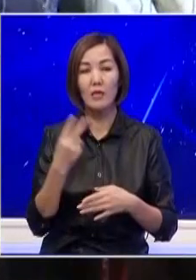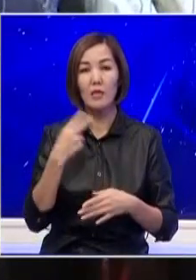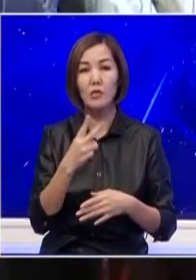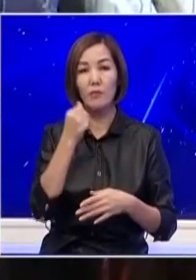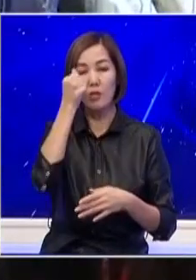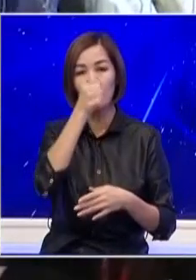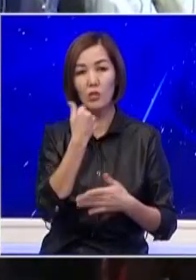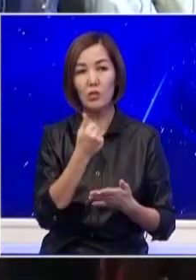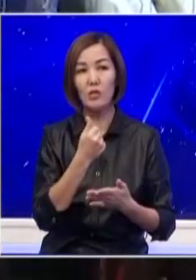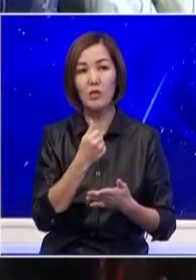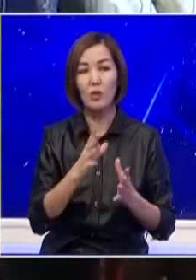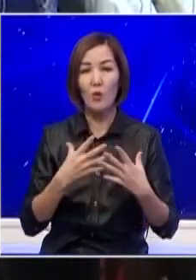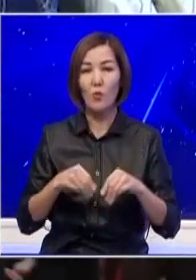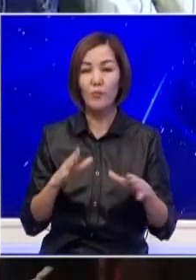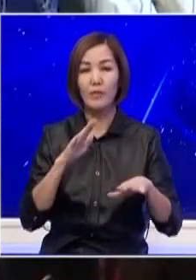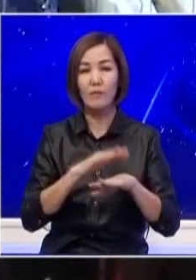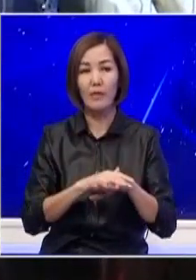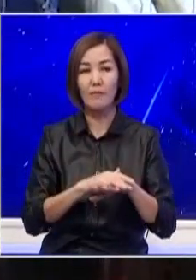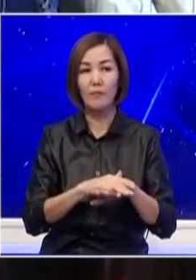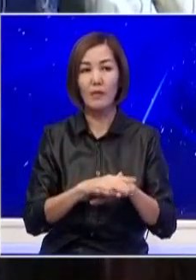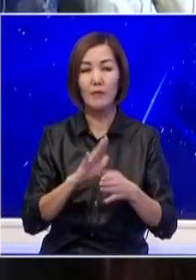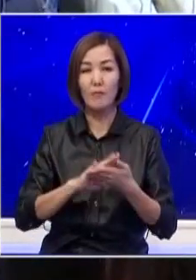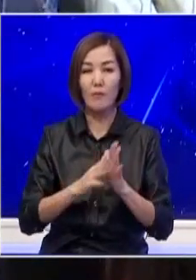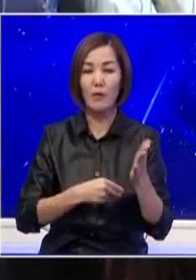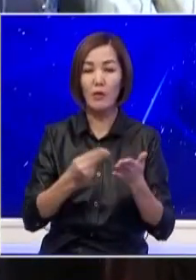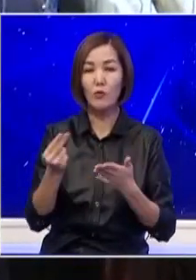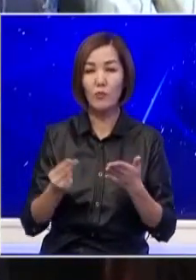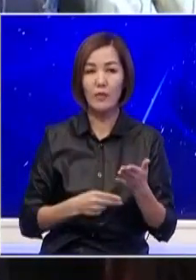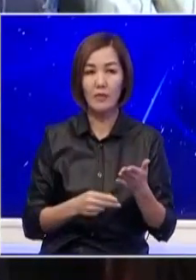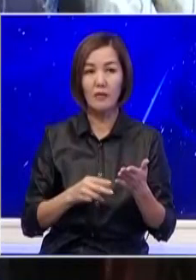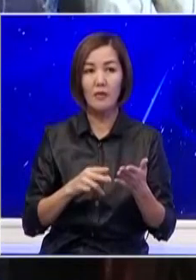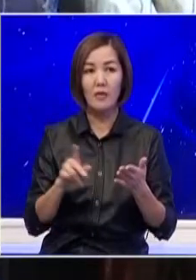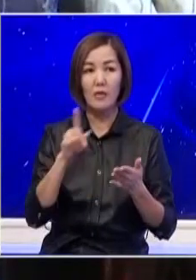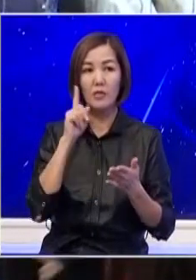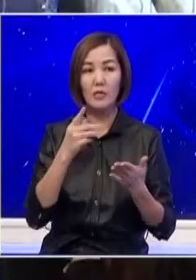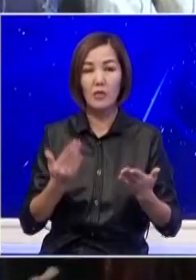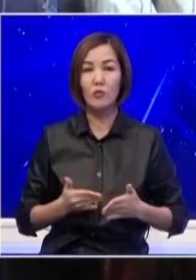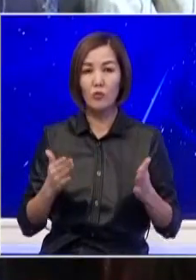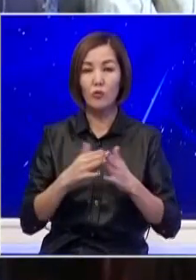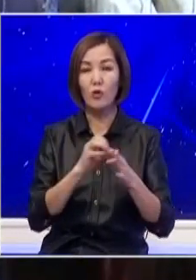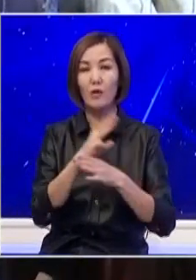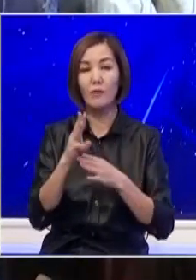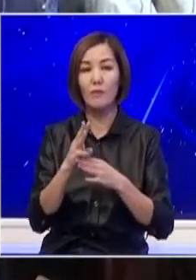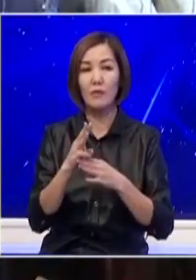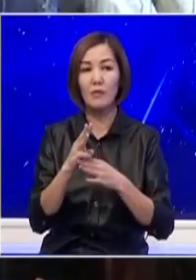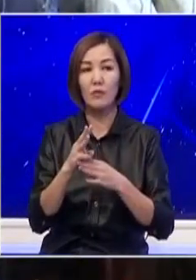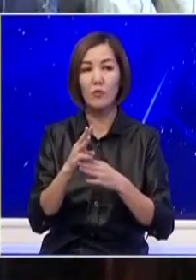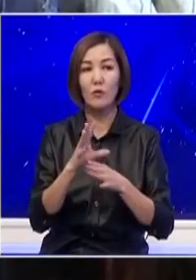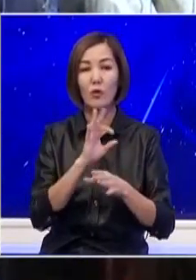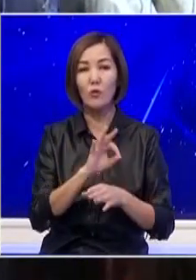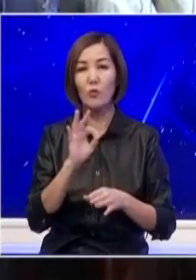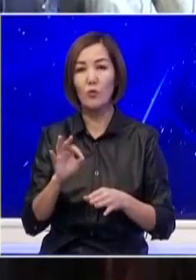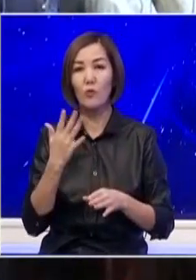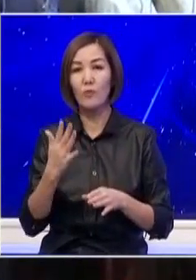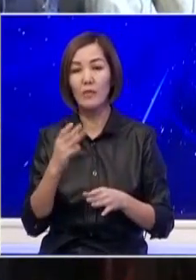2022 жылы отбасы банкімен жаңағы меморандумға сәйкес Алатау жастары атты тұрғын үймен қамтамасыз ету